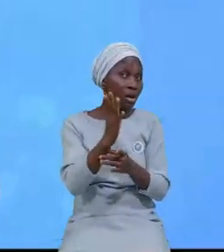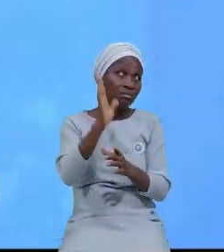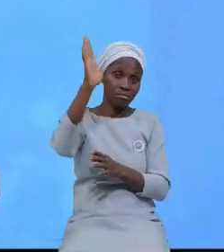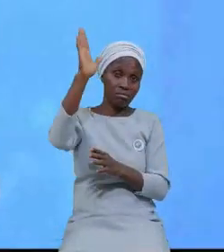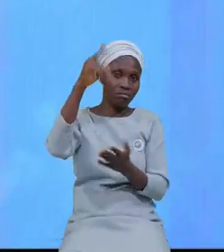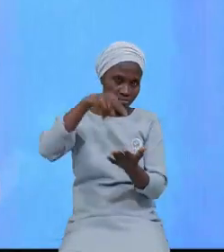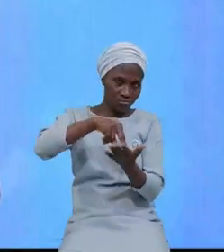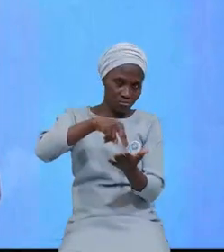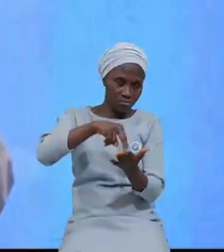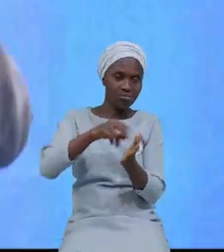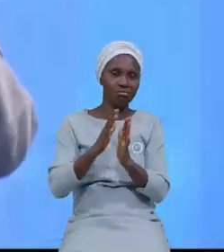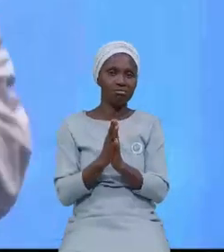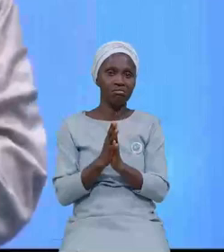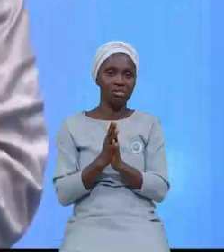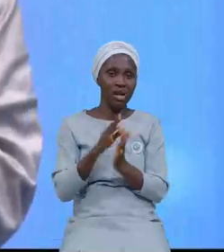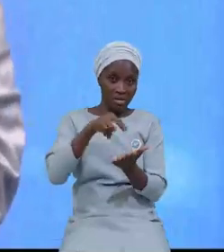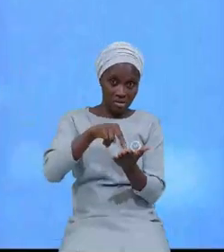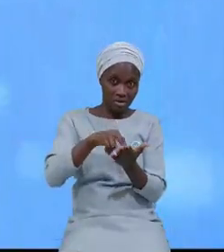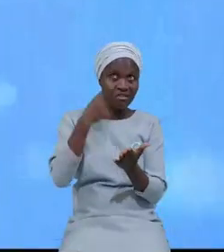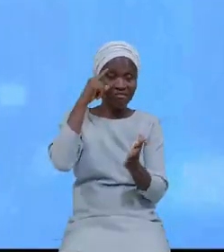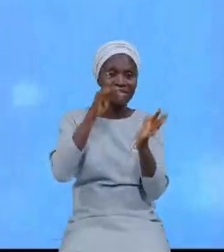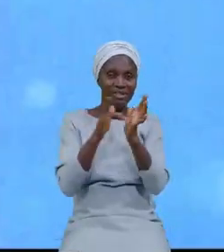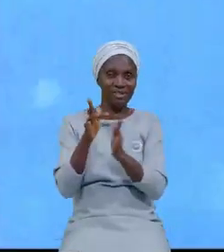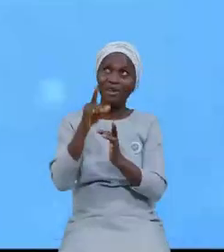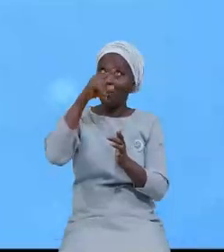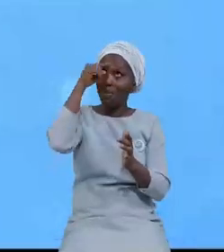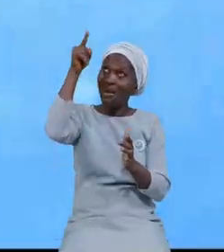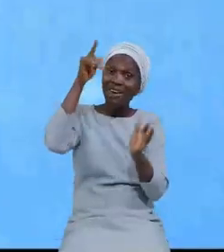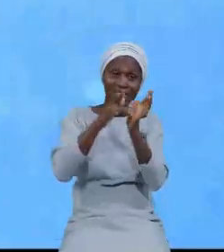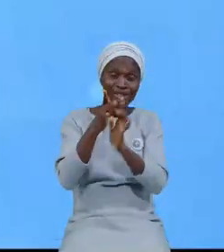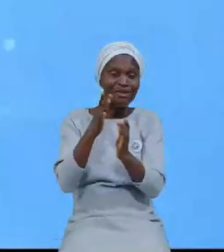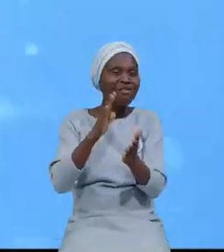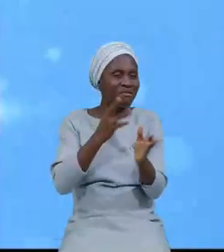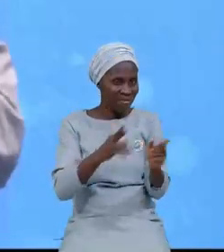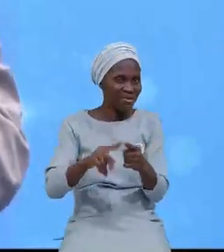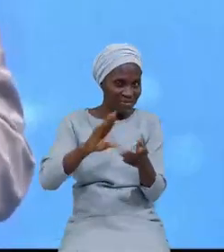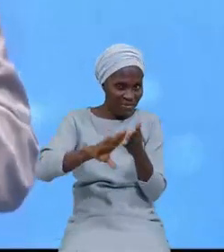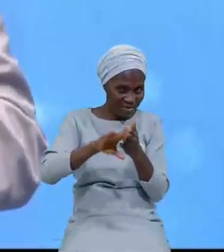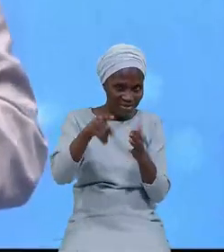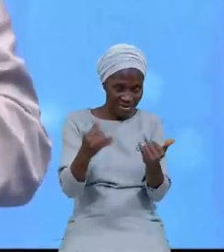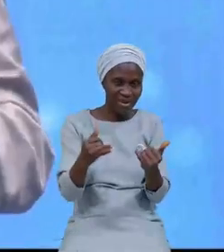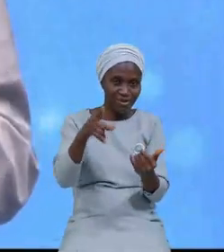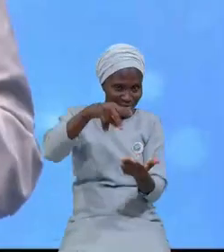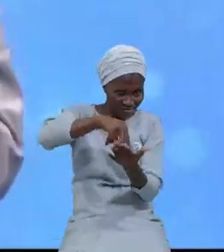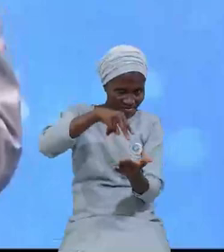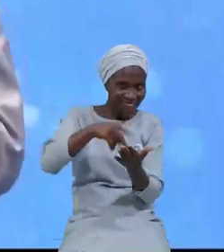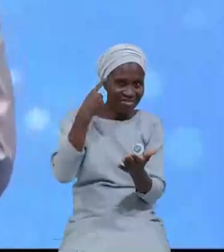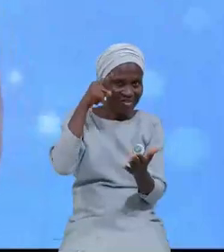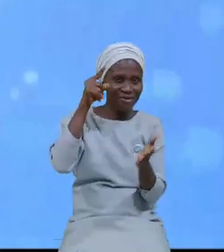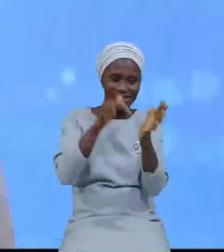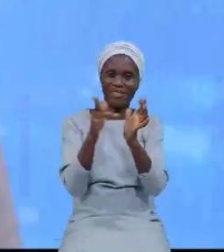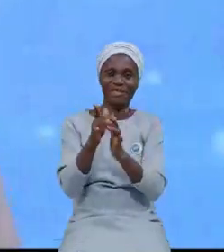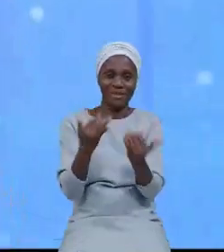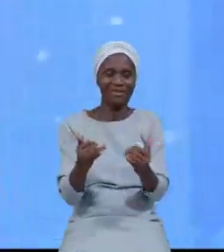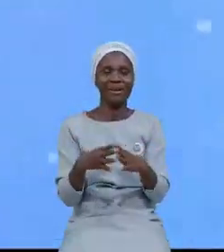plaît mets-toi debout debout debout debout pour Jésus il est prêt à te pardonner debout debout pour Jésus il est